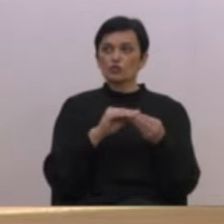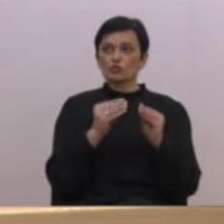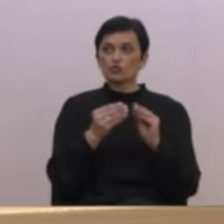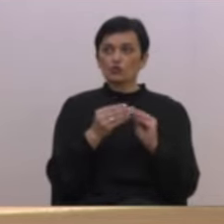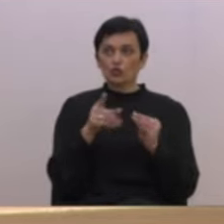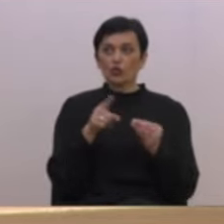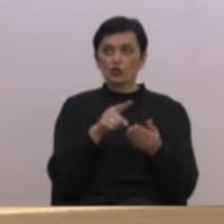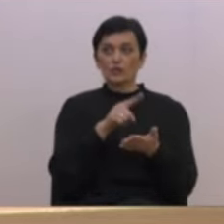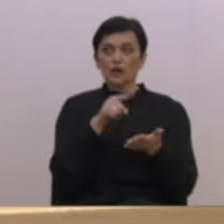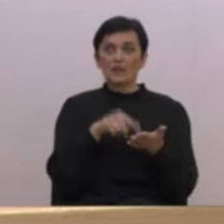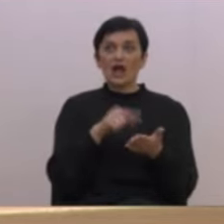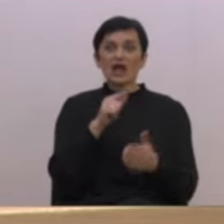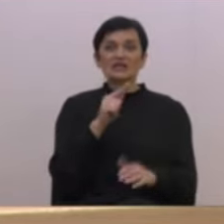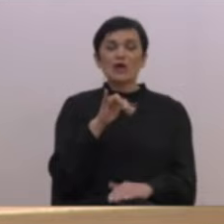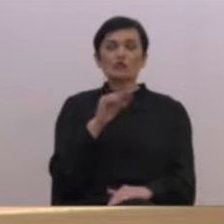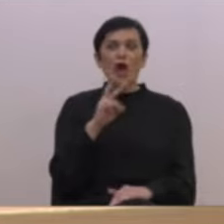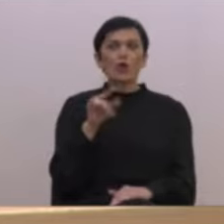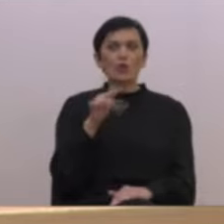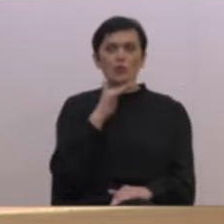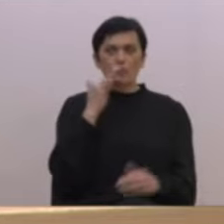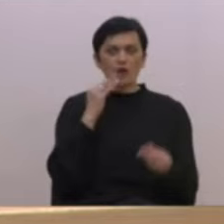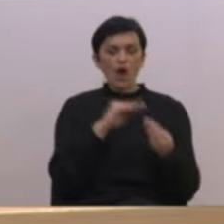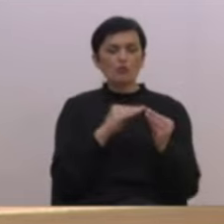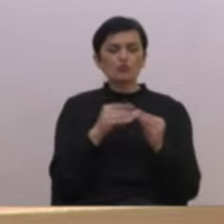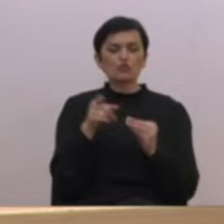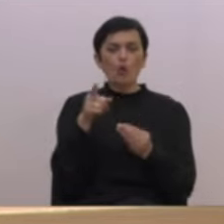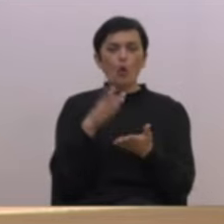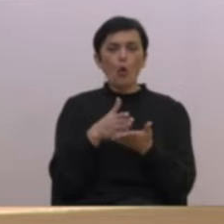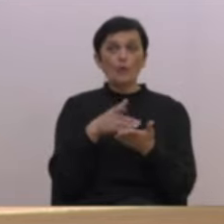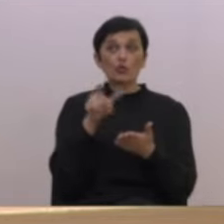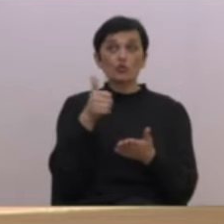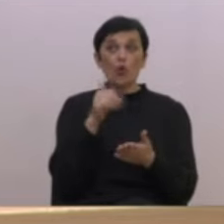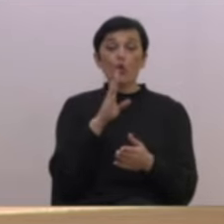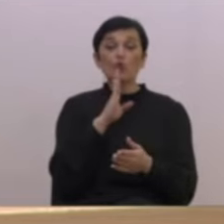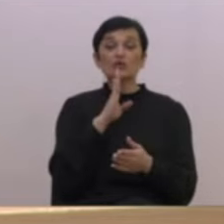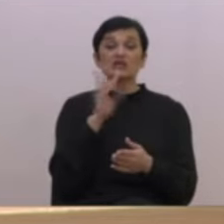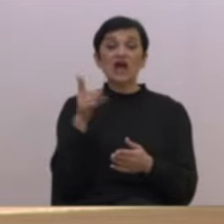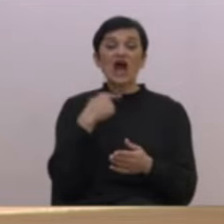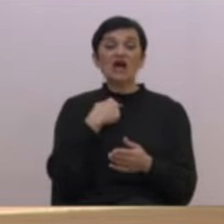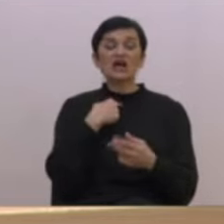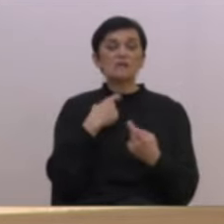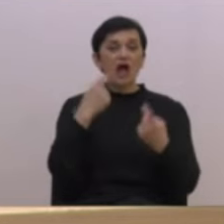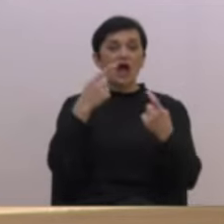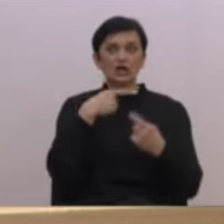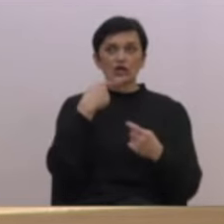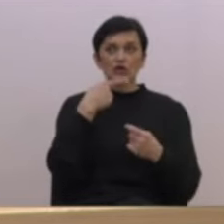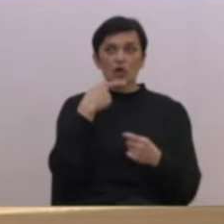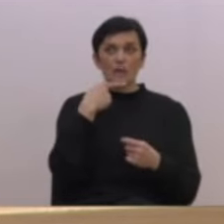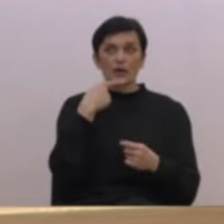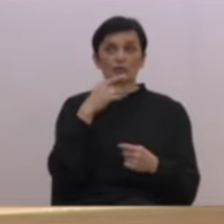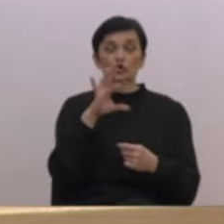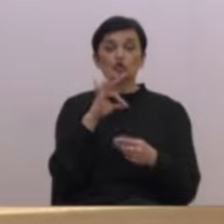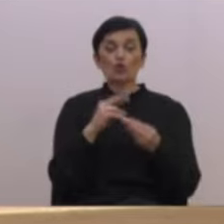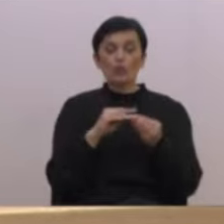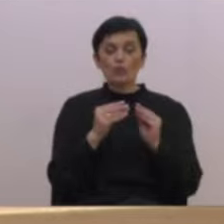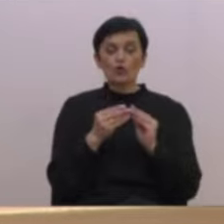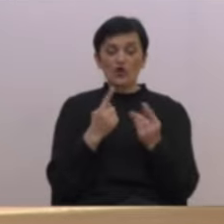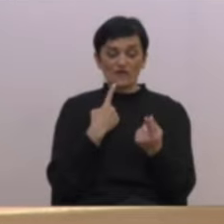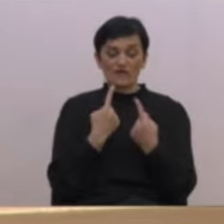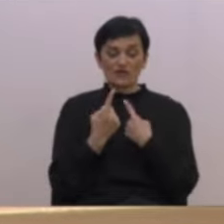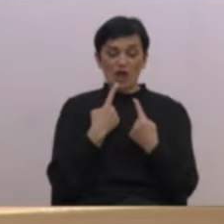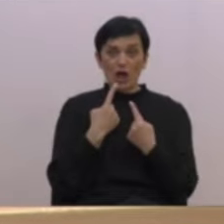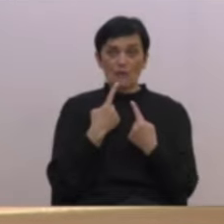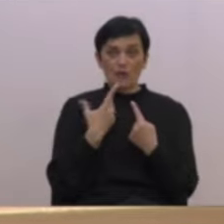ეხება. თეონა აკუპარტია ძალიან დიდ პრობლემას გიქმნით, იმიტომ რომ როგორც ქალი ხმას იღებს და ლაპარაკობს. სოციალურ პრობლემებზე ლაპარაკობთ